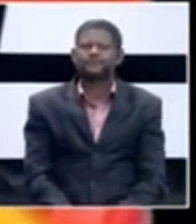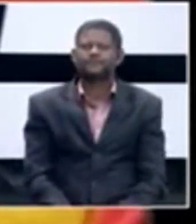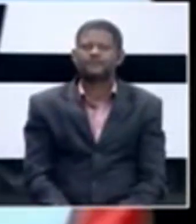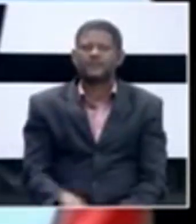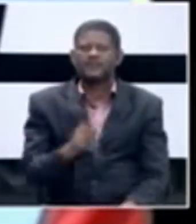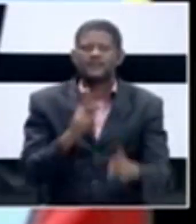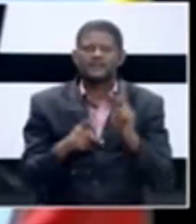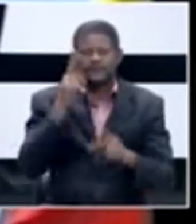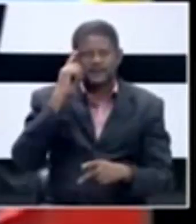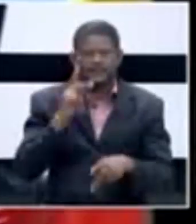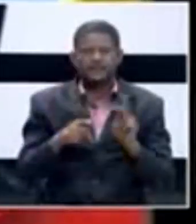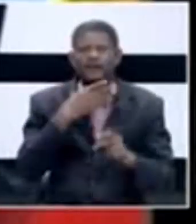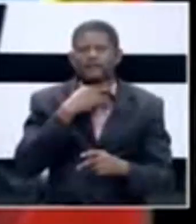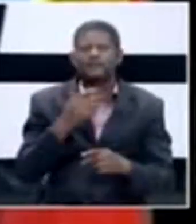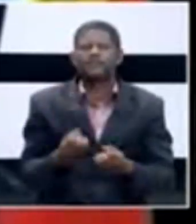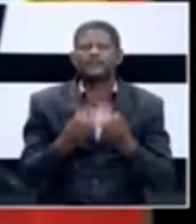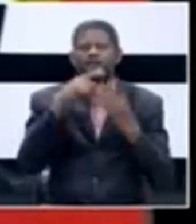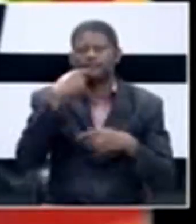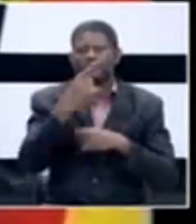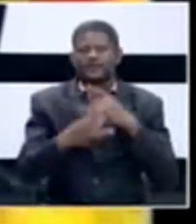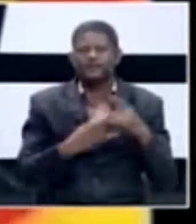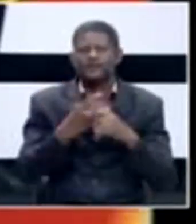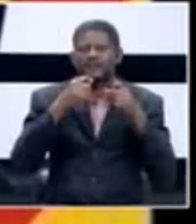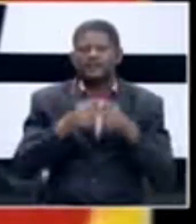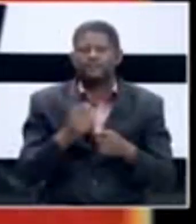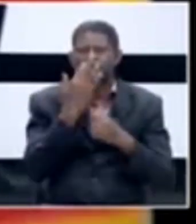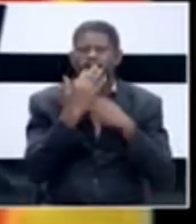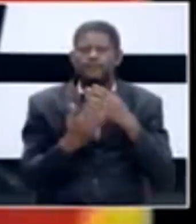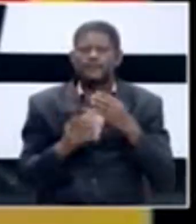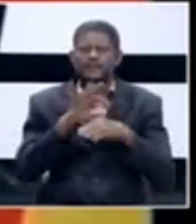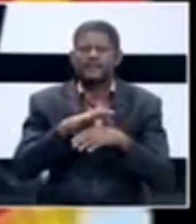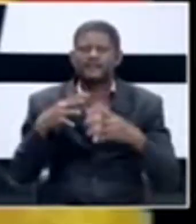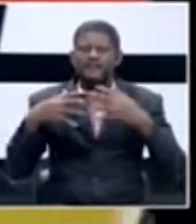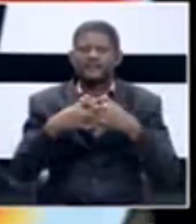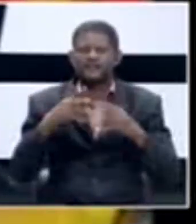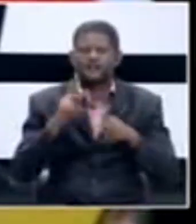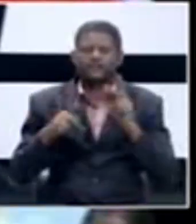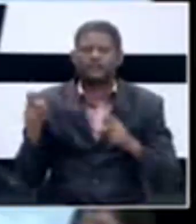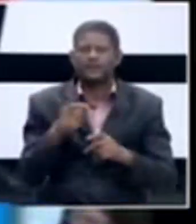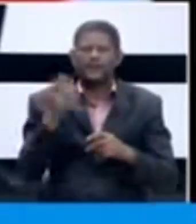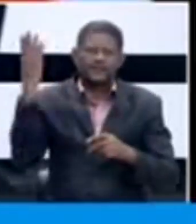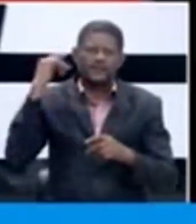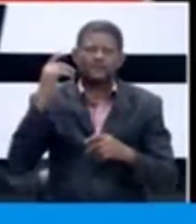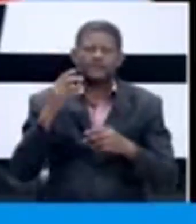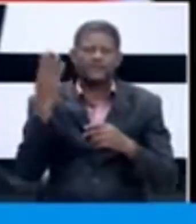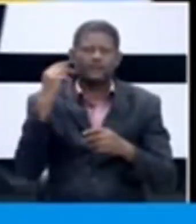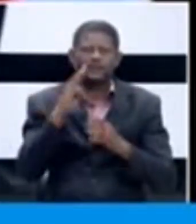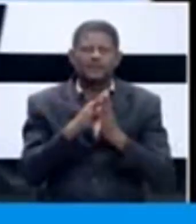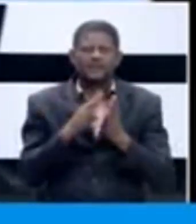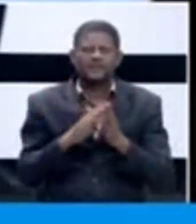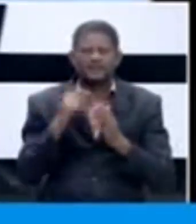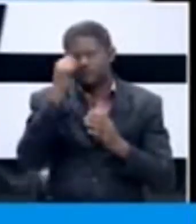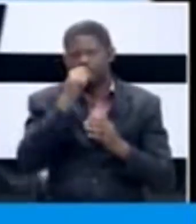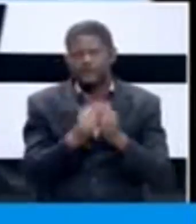ህዝቢ ትግራይን ህዝቢ ኣምሓራን ንብርክት ዝበሉ ዘመናት ዝፀንሐ ብደምን ስጋን ዝተኣሳሰረ ህዝቢ እንትኸውን ኣብ ሕሉፍ ዝነበሩ ስርዓታት ኢትዮጵያ ንምድምሳስ